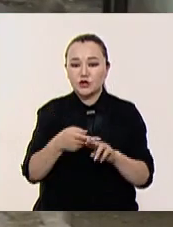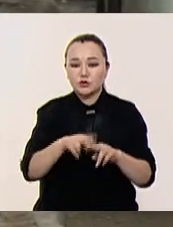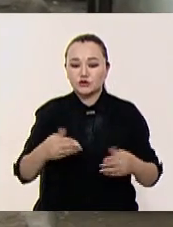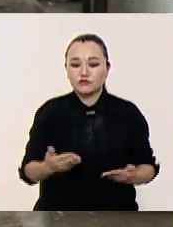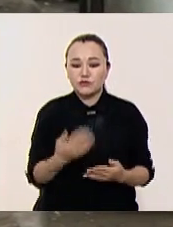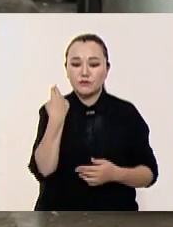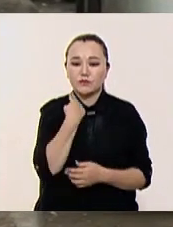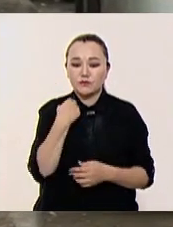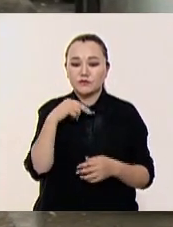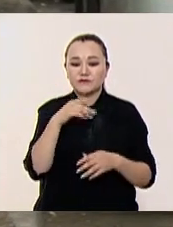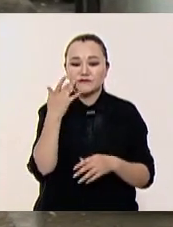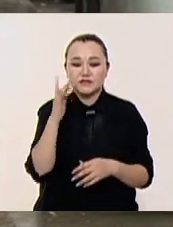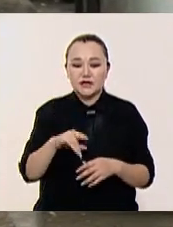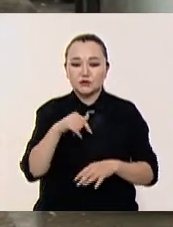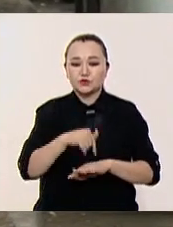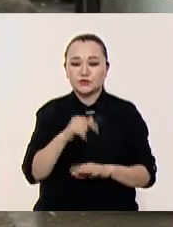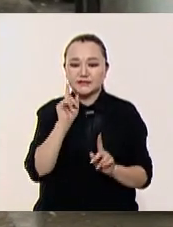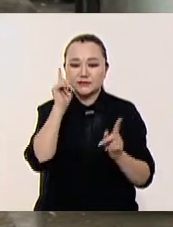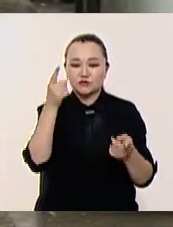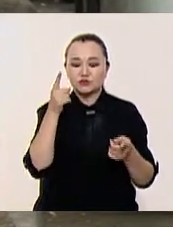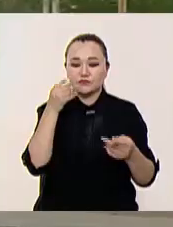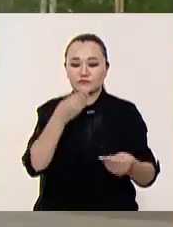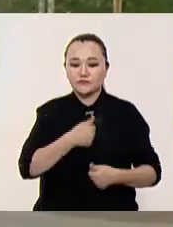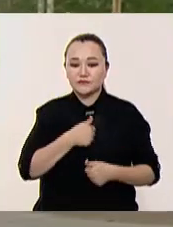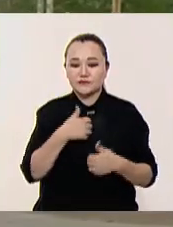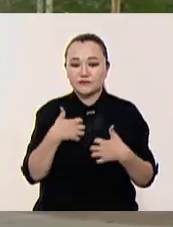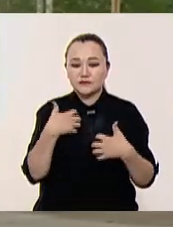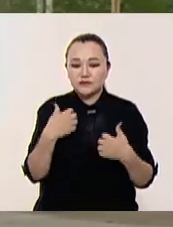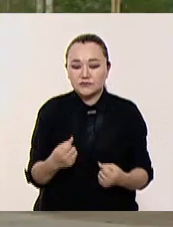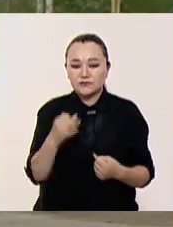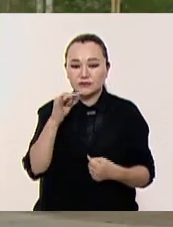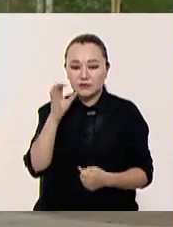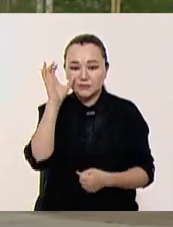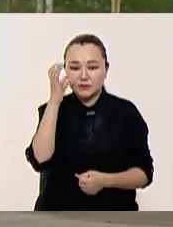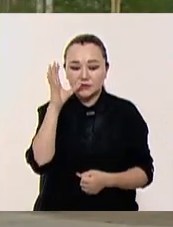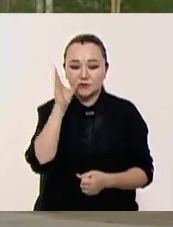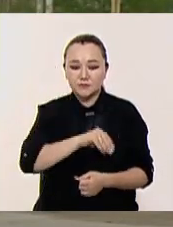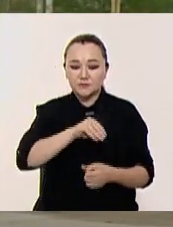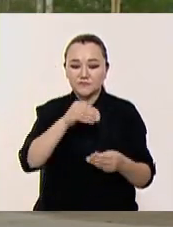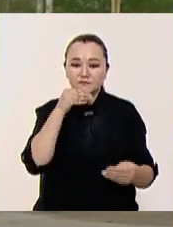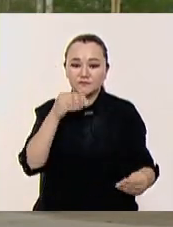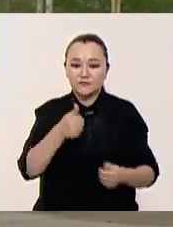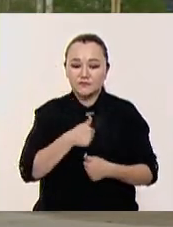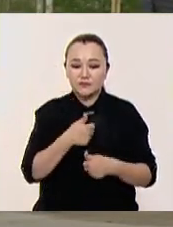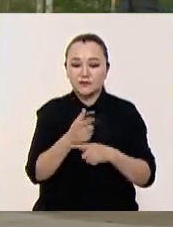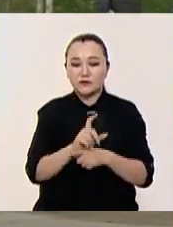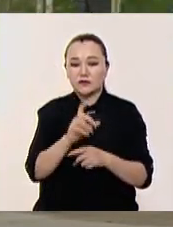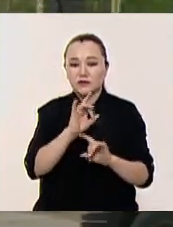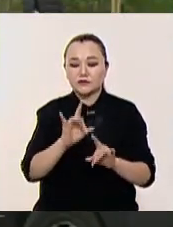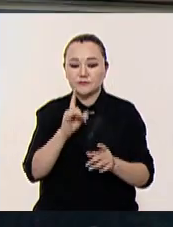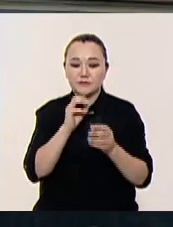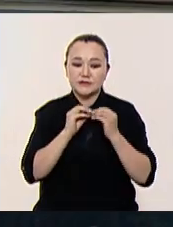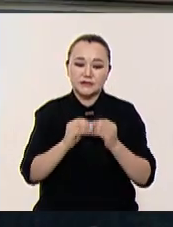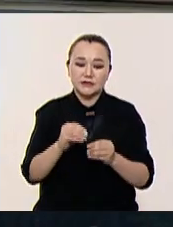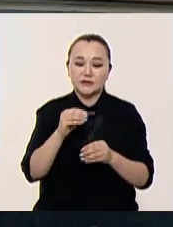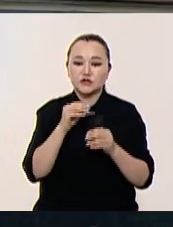долг, постоянно испытывает стресс, что негативно сказывается на его физическом и психическом здоровье. Алина Артюхова говорит, что с постоянной